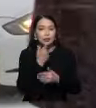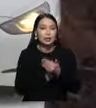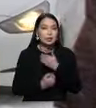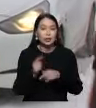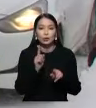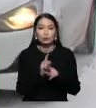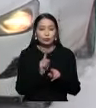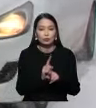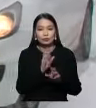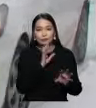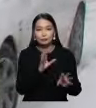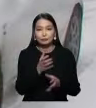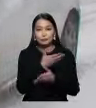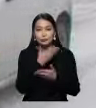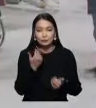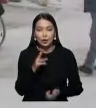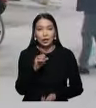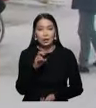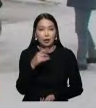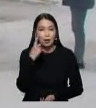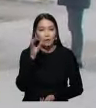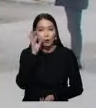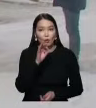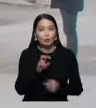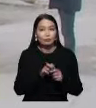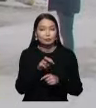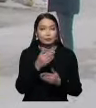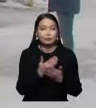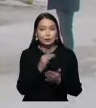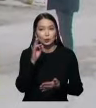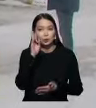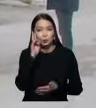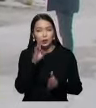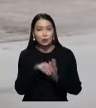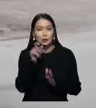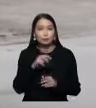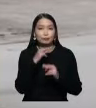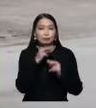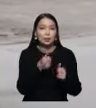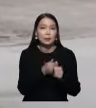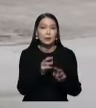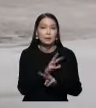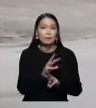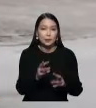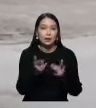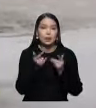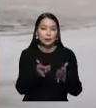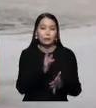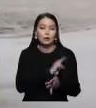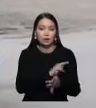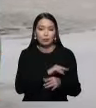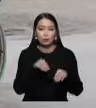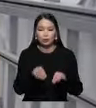инвалидностью, добавила Калтаева, говоря о входных группах и санузлах. Депутат обратилась к премьер-министру страны с требованием проработать эти